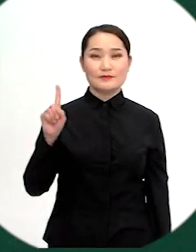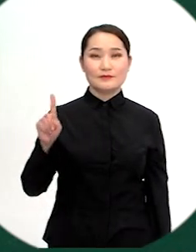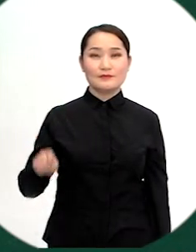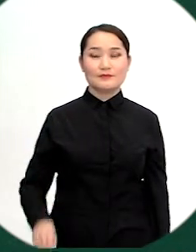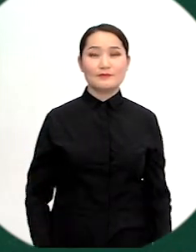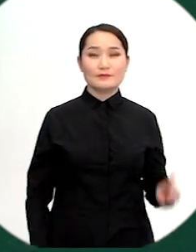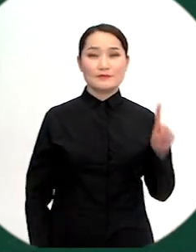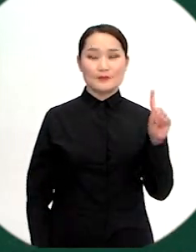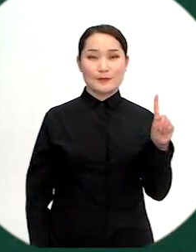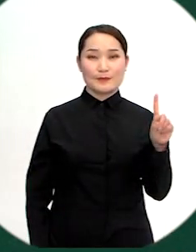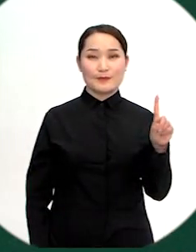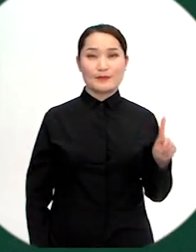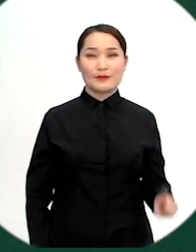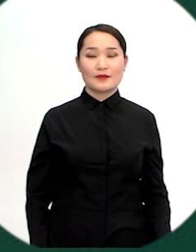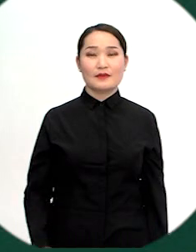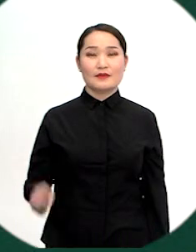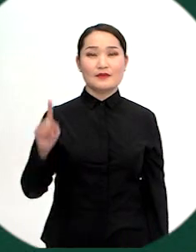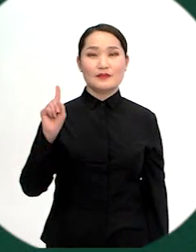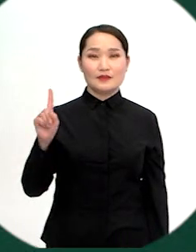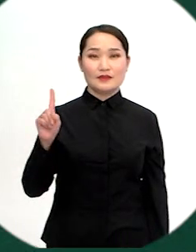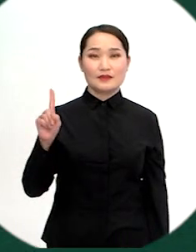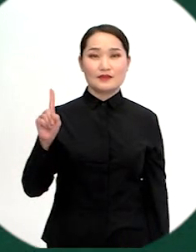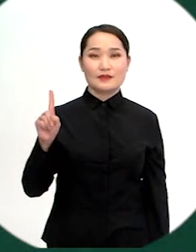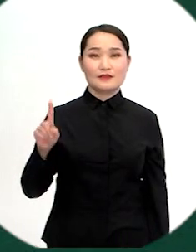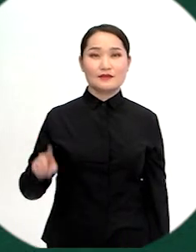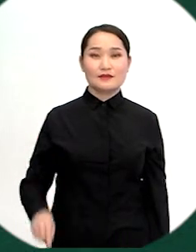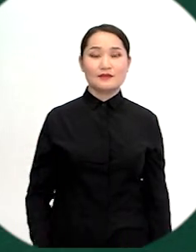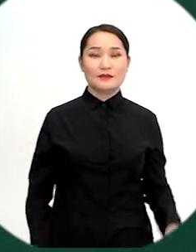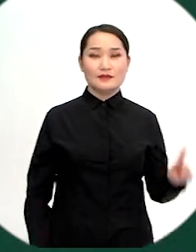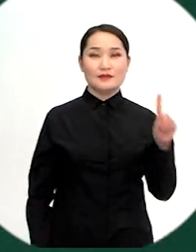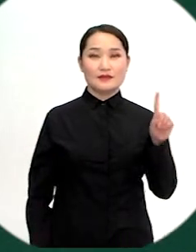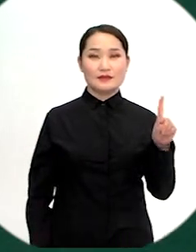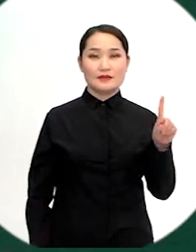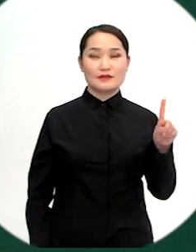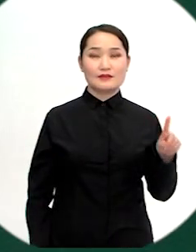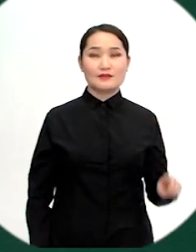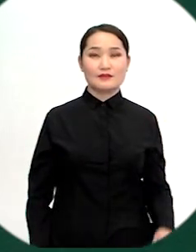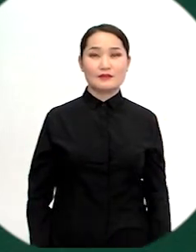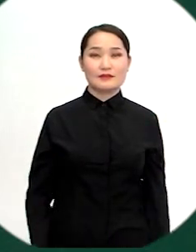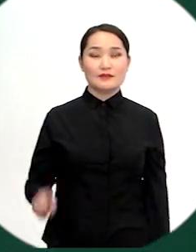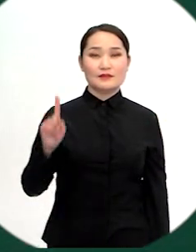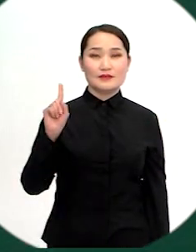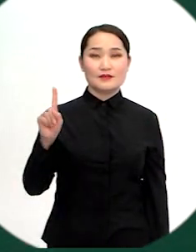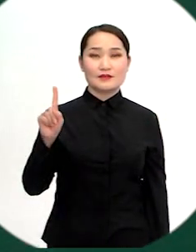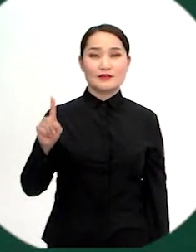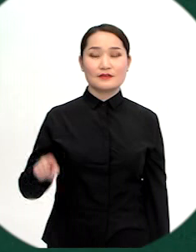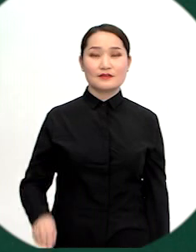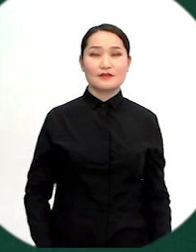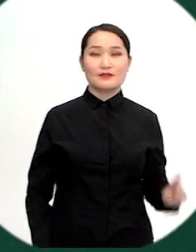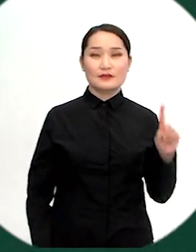1, 1, 1, 1,